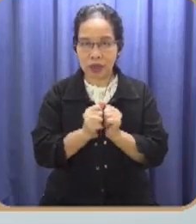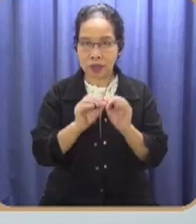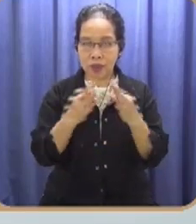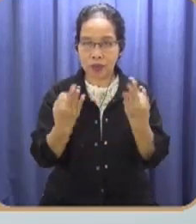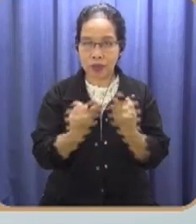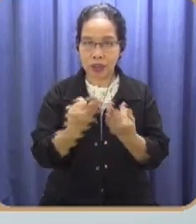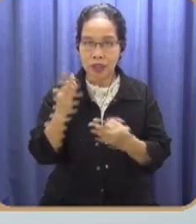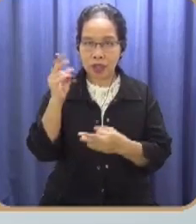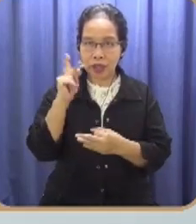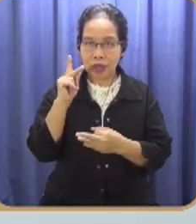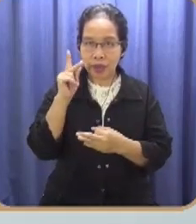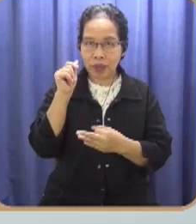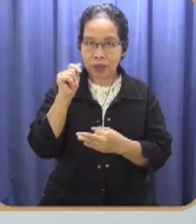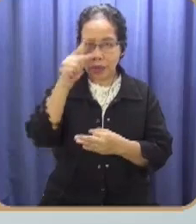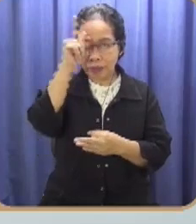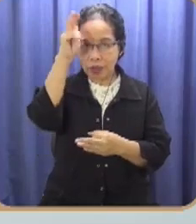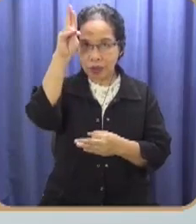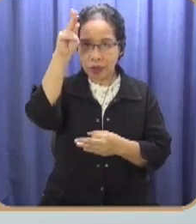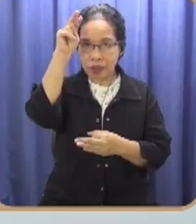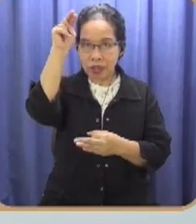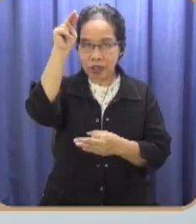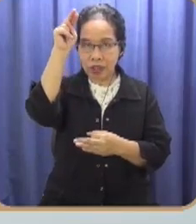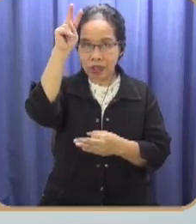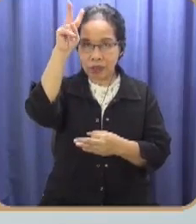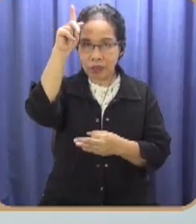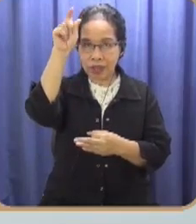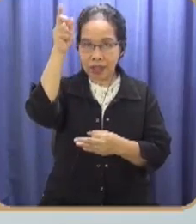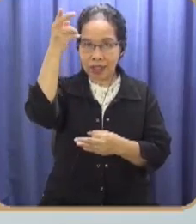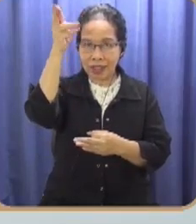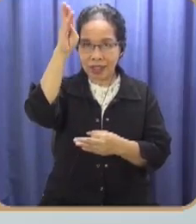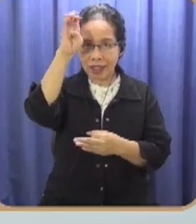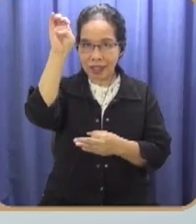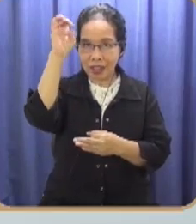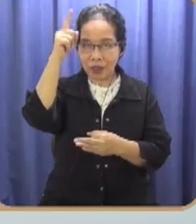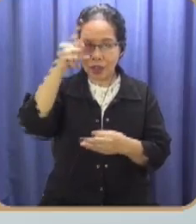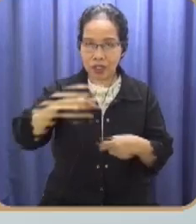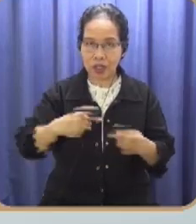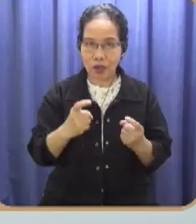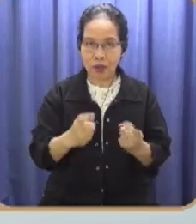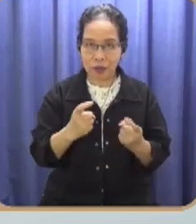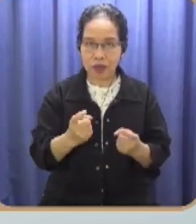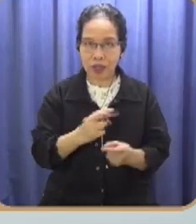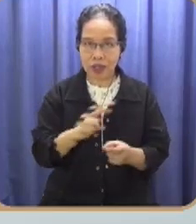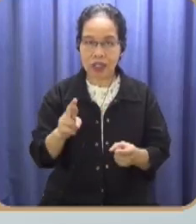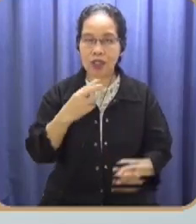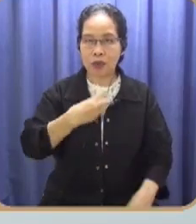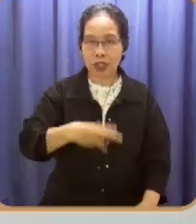Brother Brian Baldareje para ipagkaloob ang kanilang kahilingan.